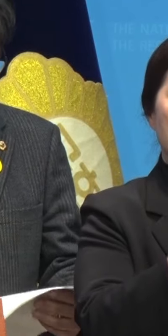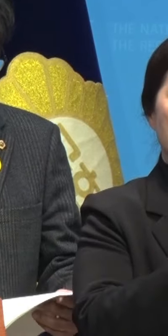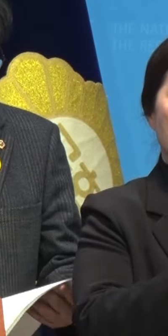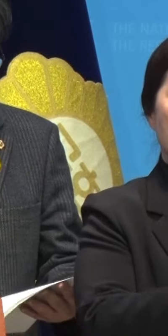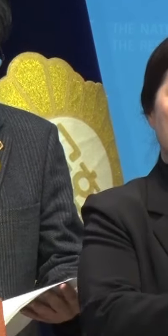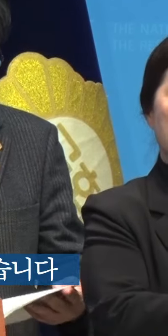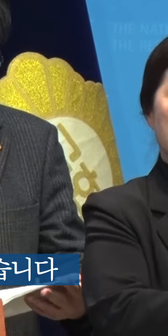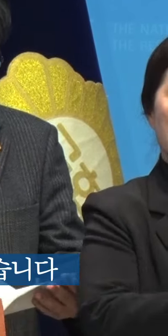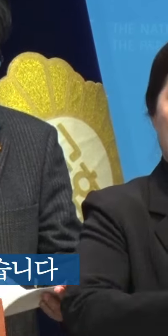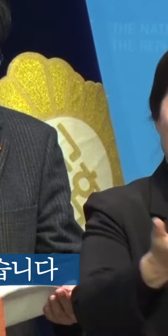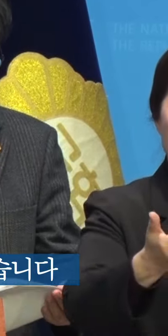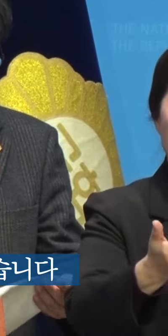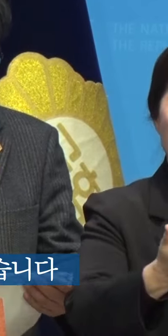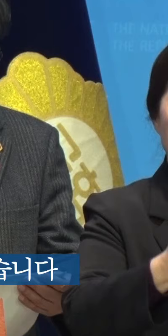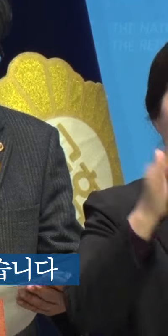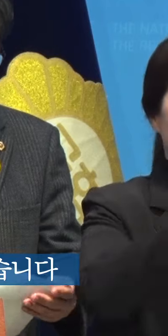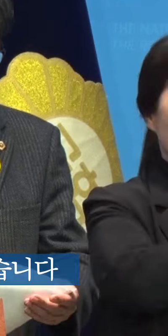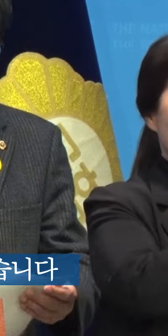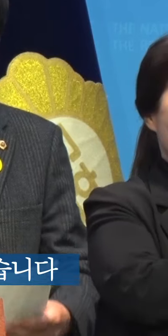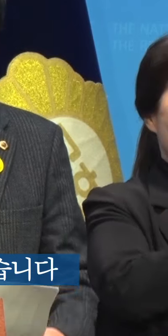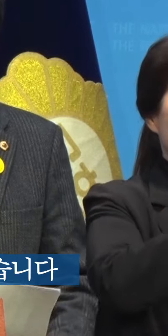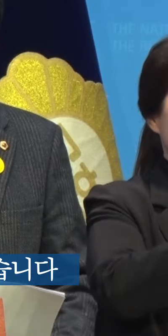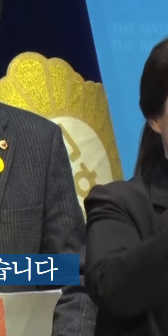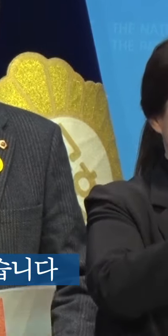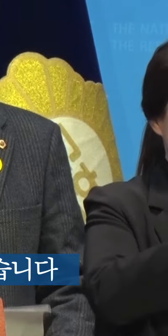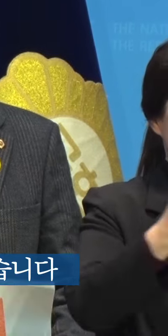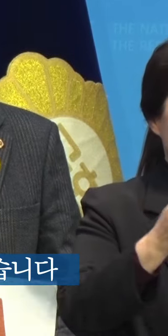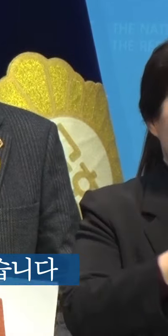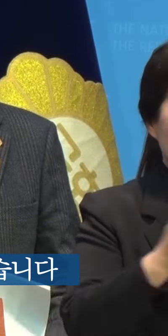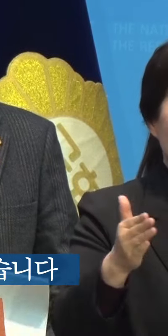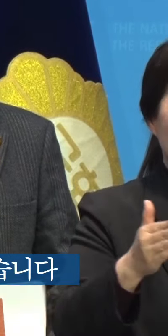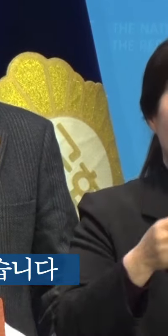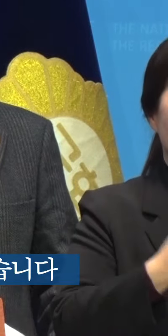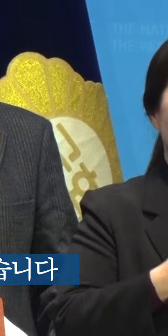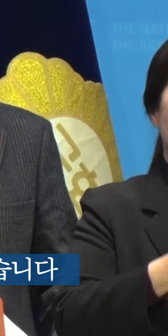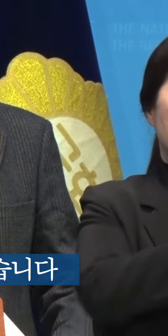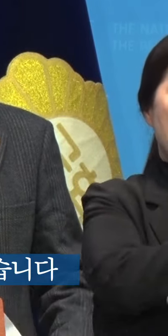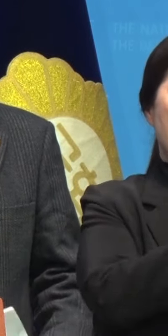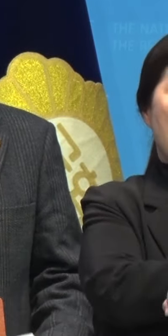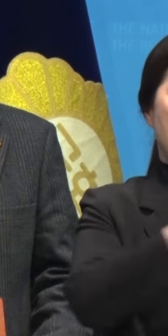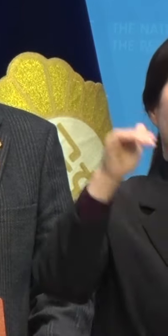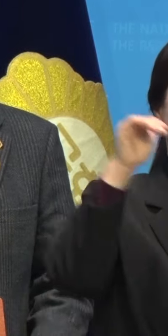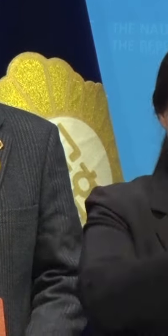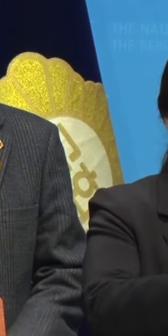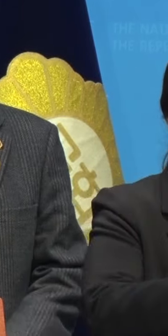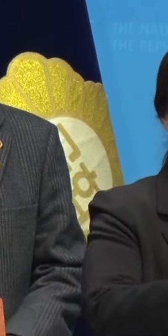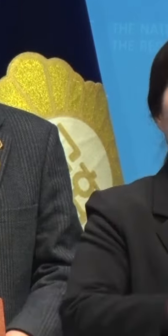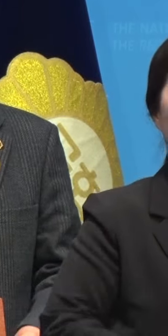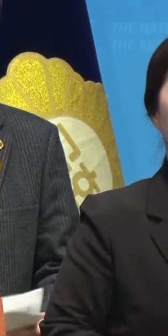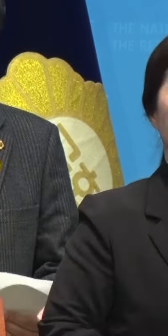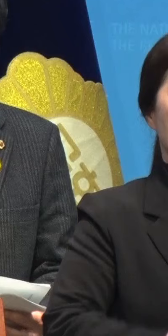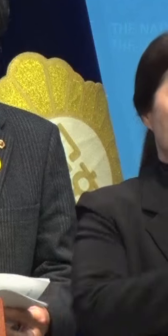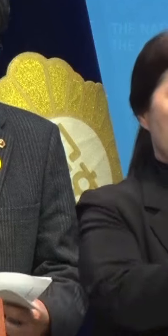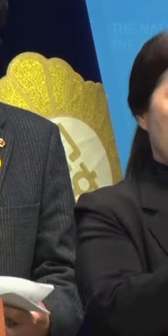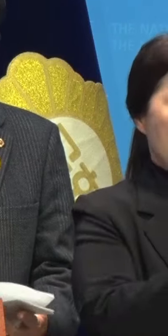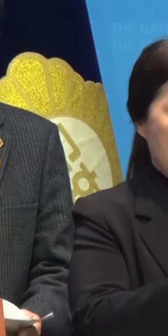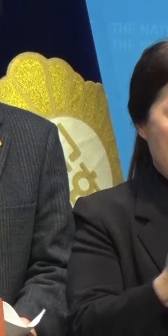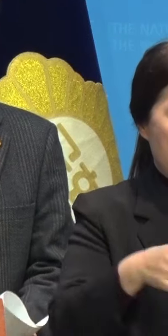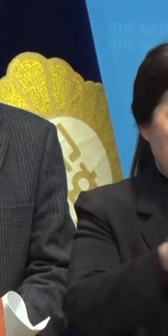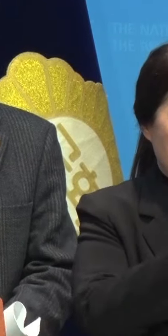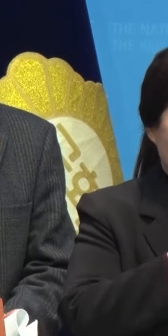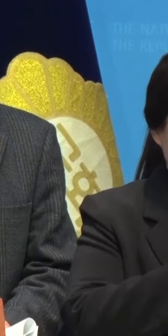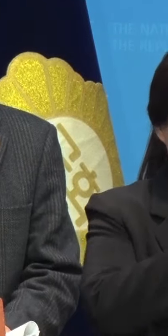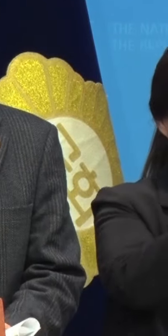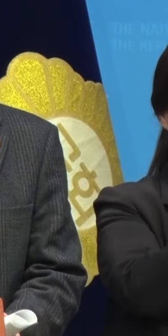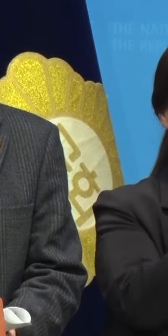호도했습니다. 학생 인권 조례 때문에 교권이 추락했다는 주장이었습니다. 상호 보완적으로 충분히 공존할 수